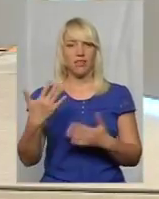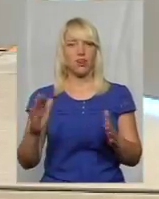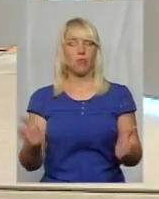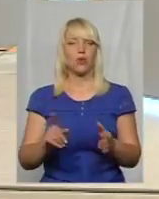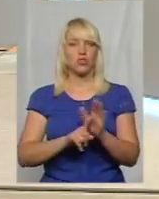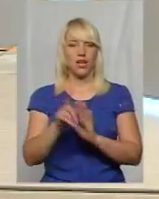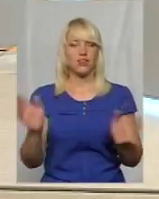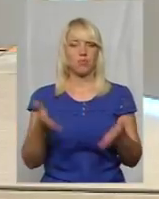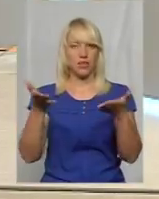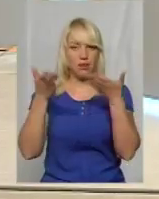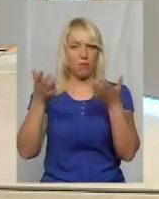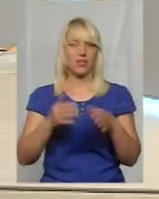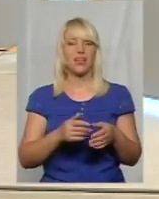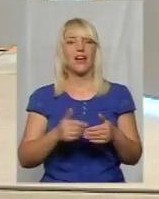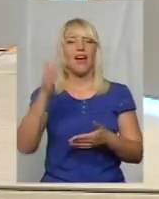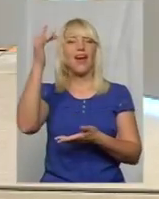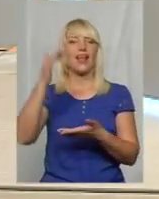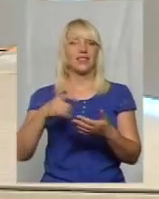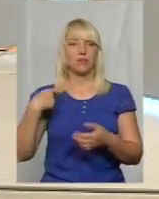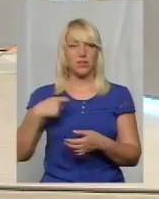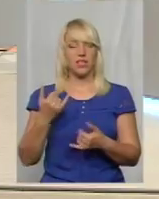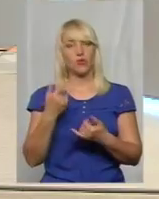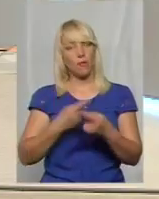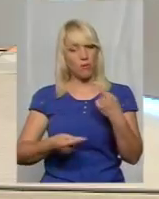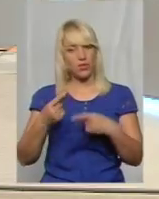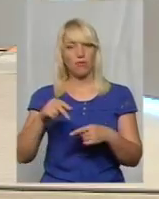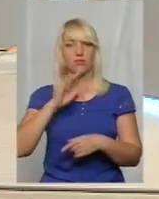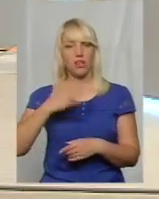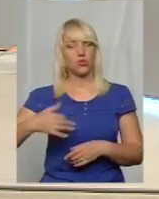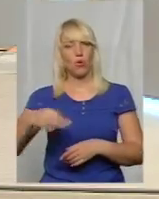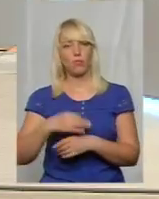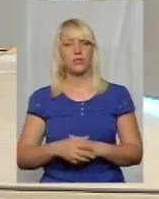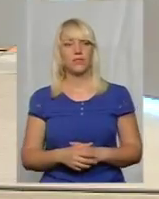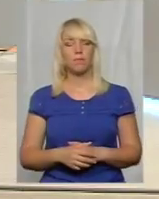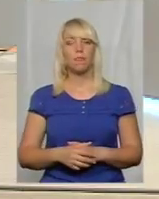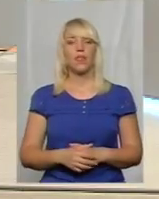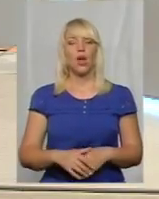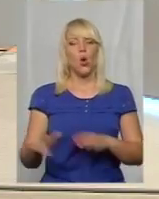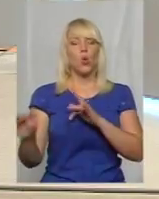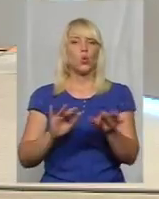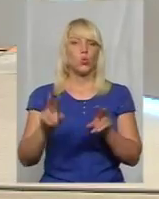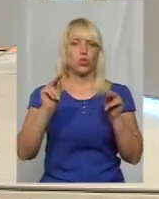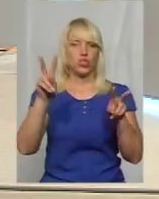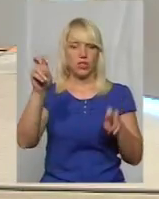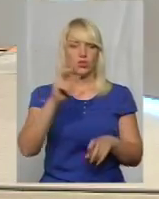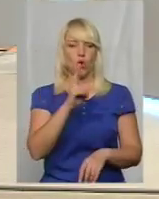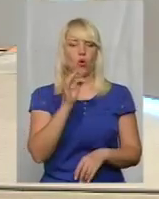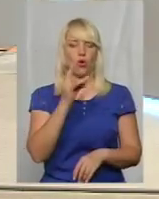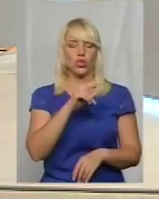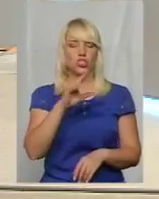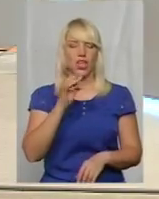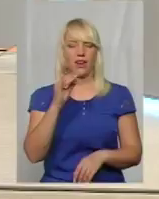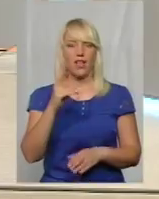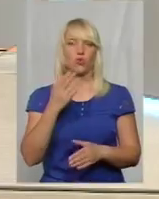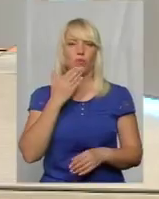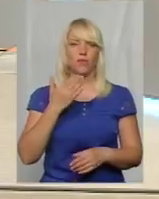але сьогодні ми про інше. Ми повертаємося в нашу область. І координатор руху «Чесно» Олег Черненко проаналізував вашу декларацію. Давайте